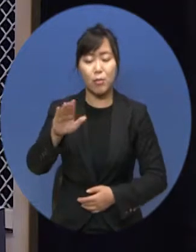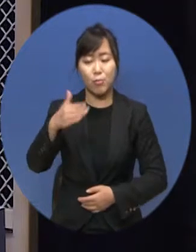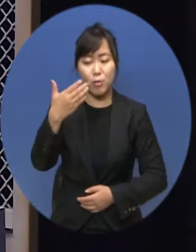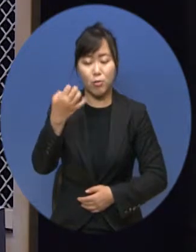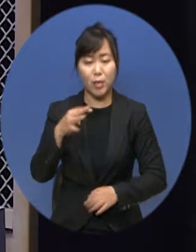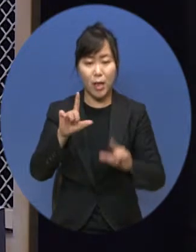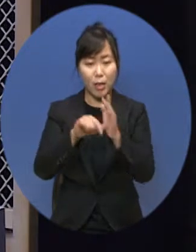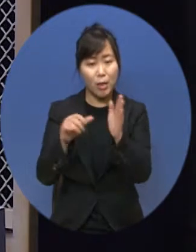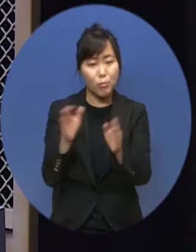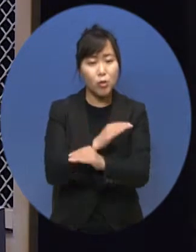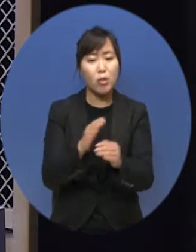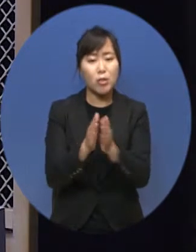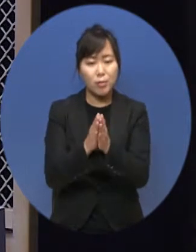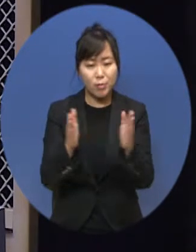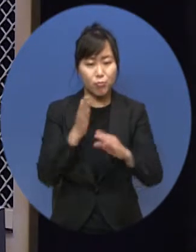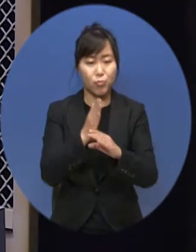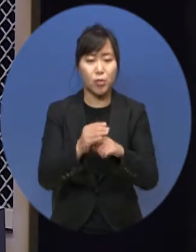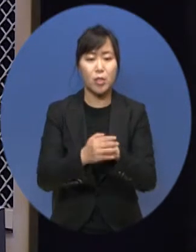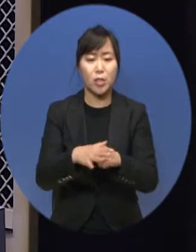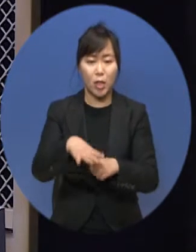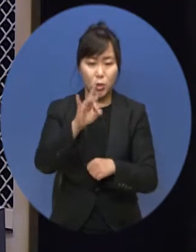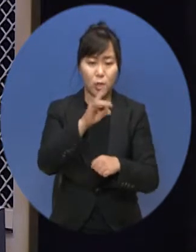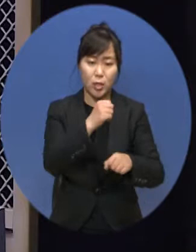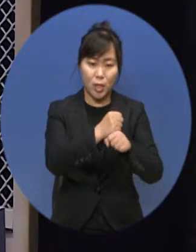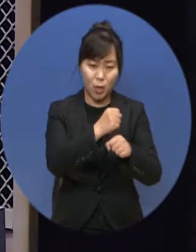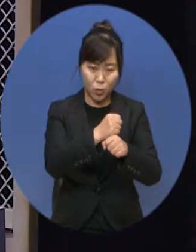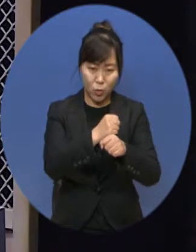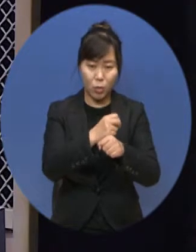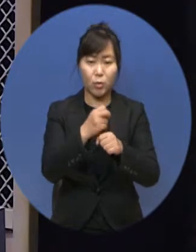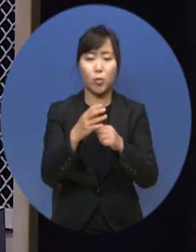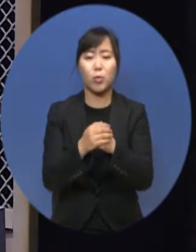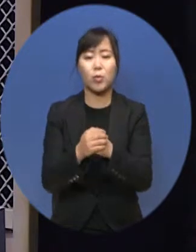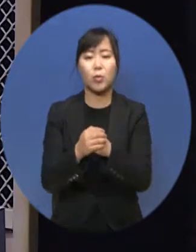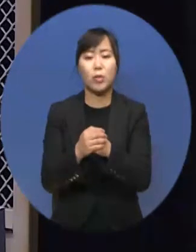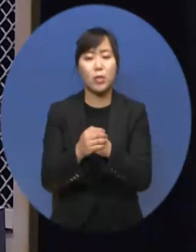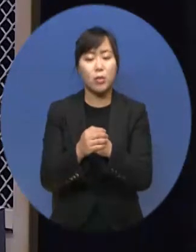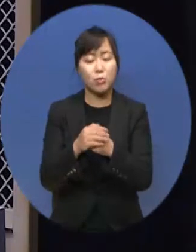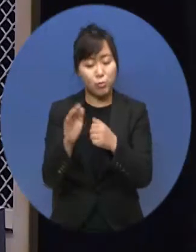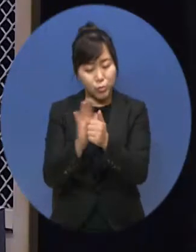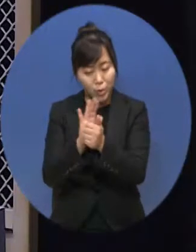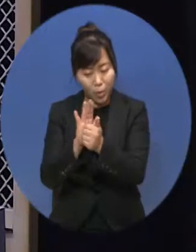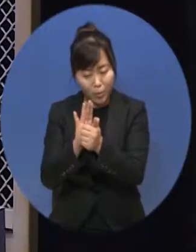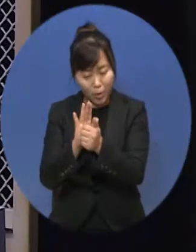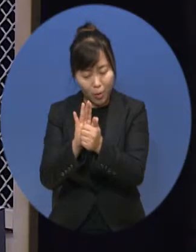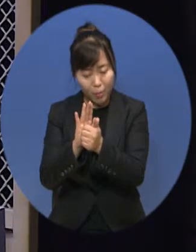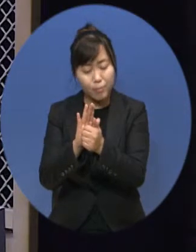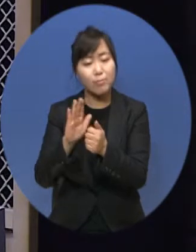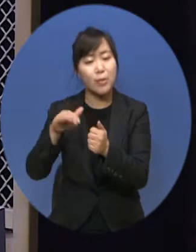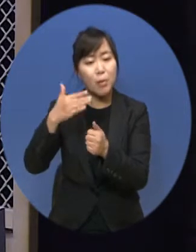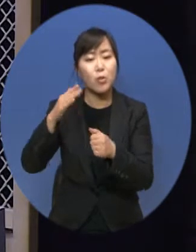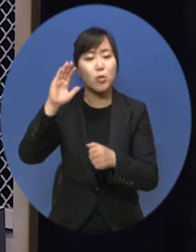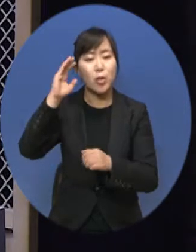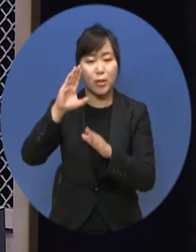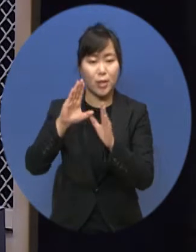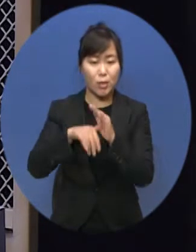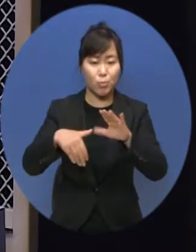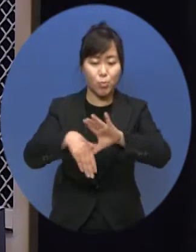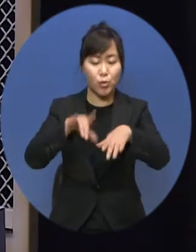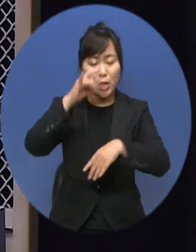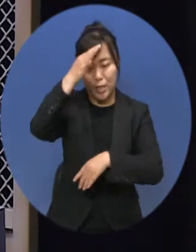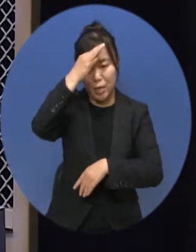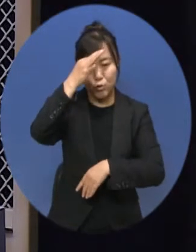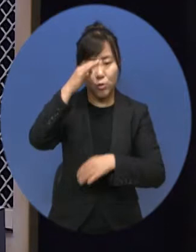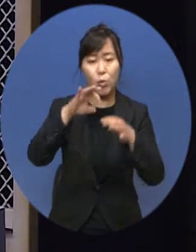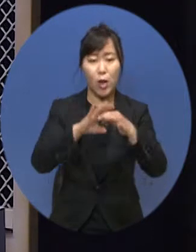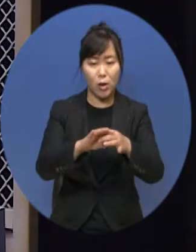지속적으로 실시하고 있는데요. 최초에는 뭐 이렇게 제조업 중심으로 가다가 뭐 서비스업 중심으로 가다가 최근에는 문화예술